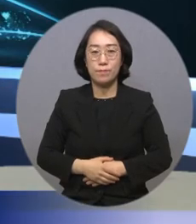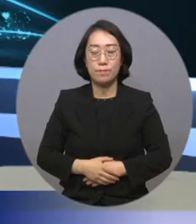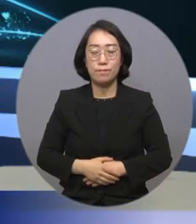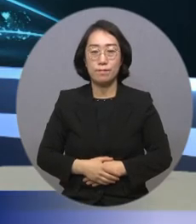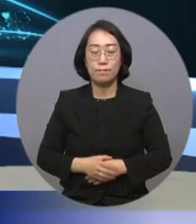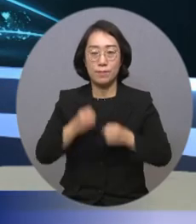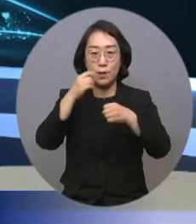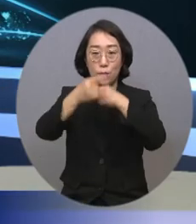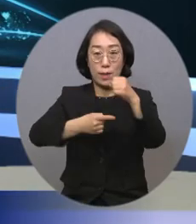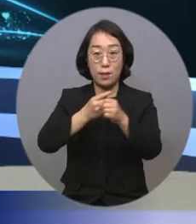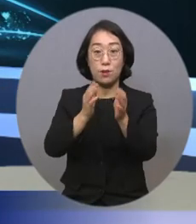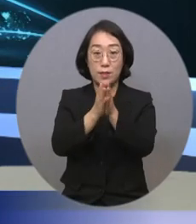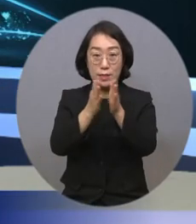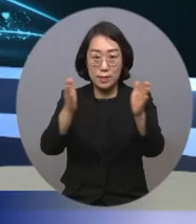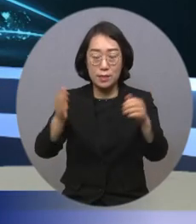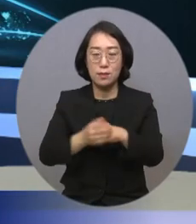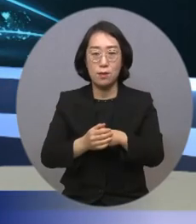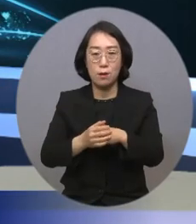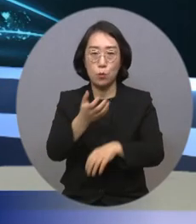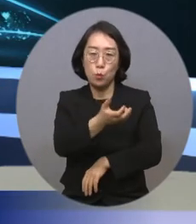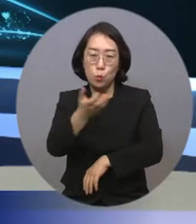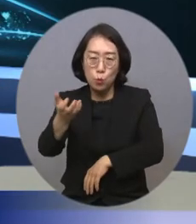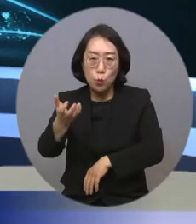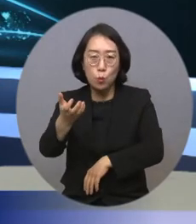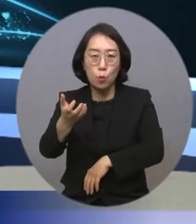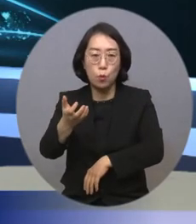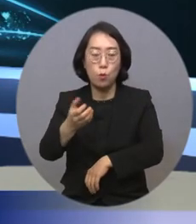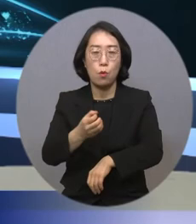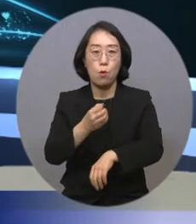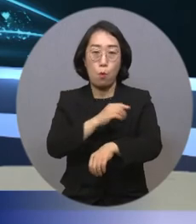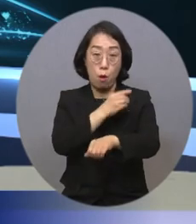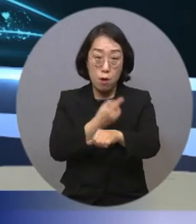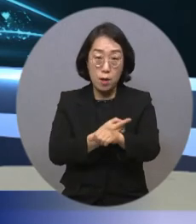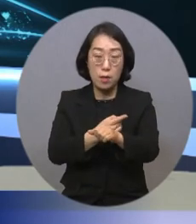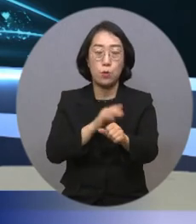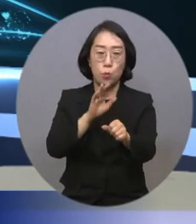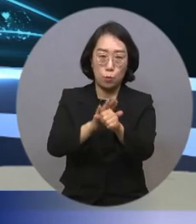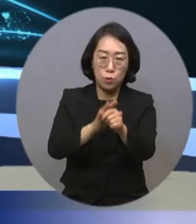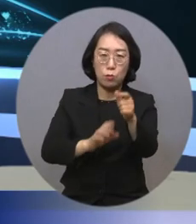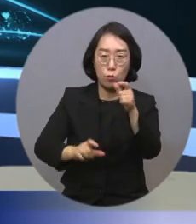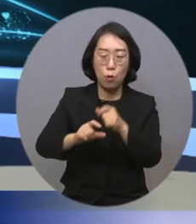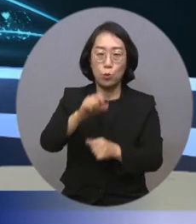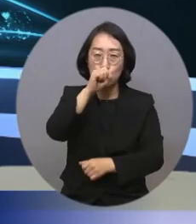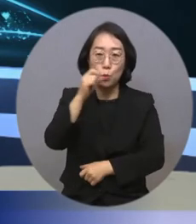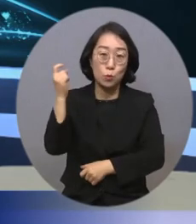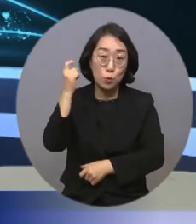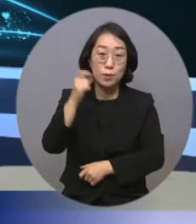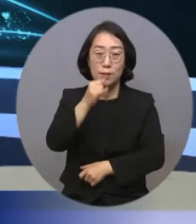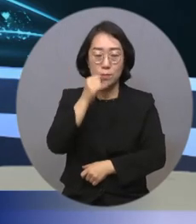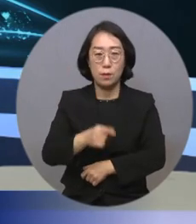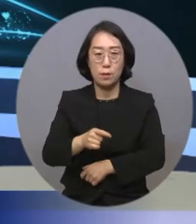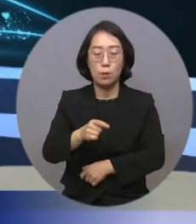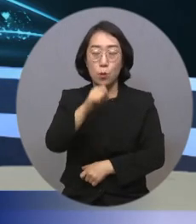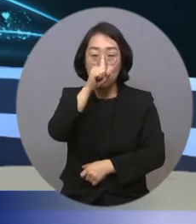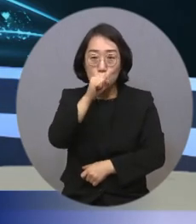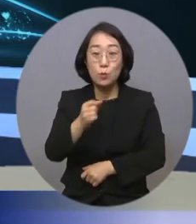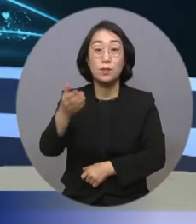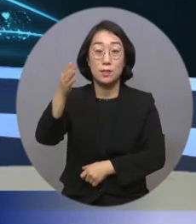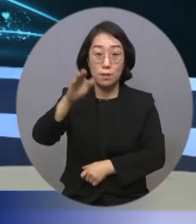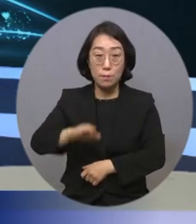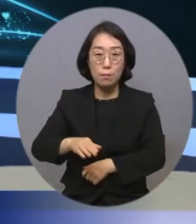새해를 맞아 교통약자 이동권 개선 등 반가운 소식이 전해지고 있습니다. 이러한 움직임은